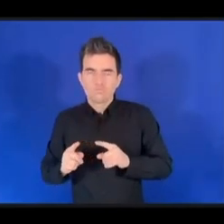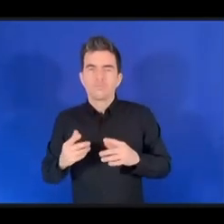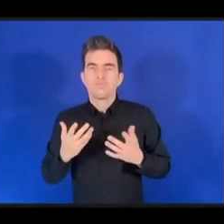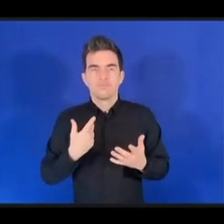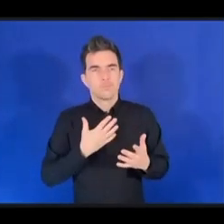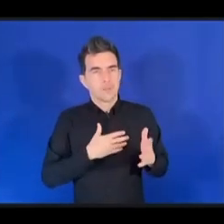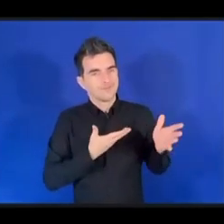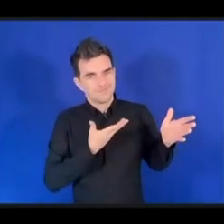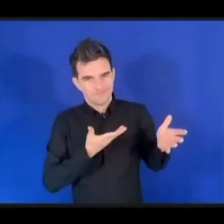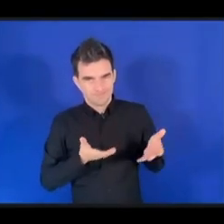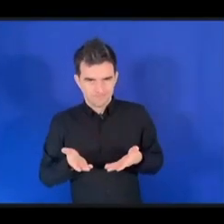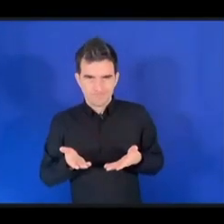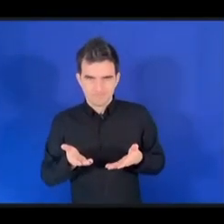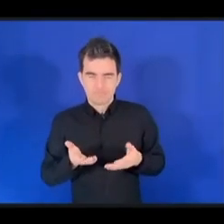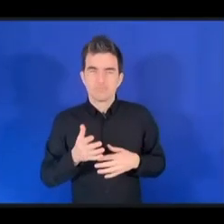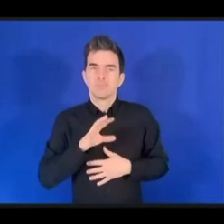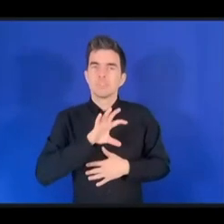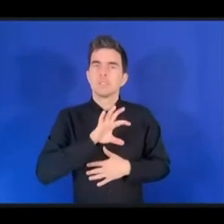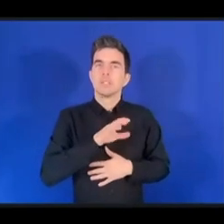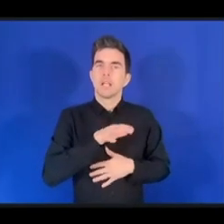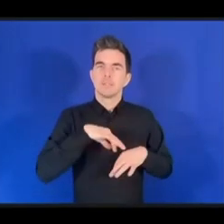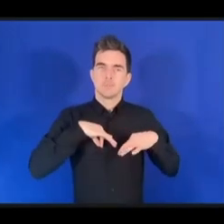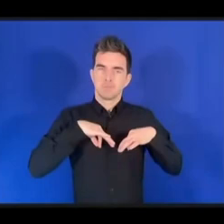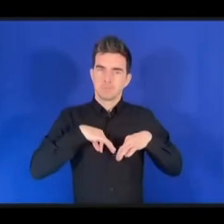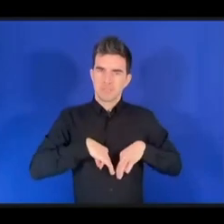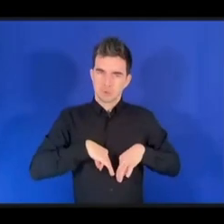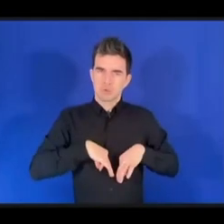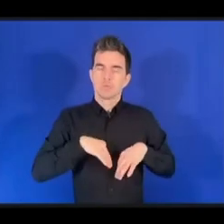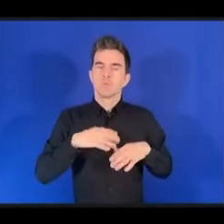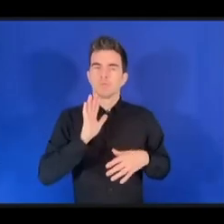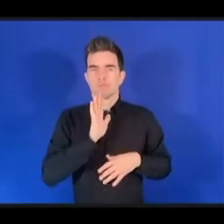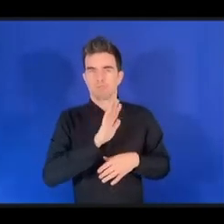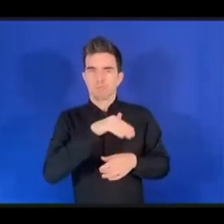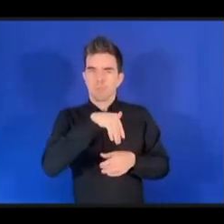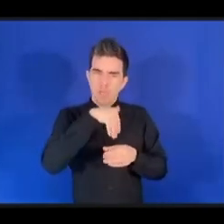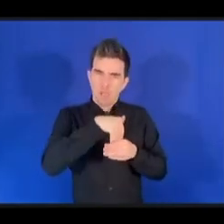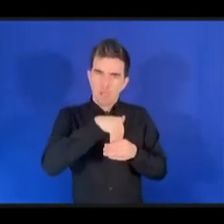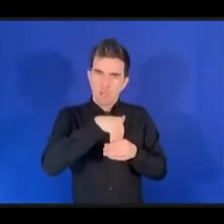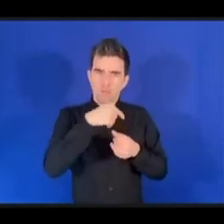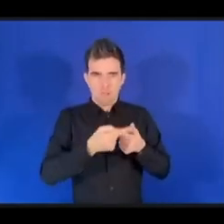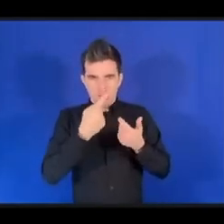ます渡辺大臣政務官円田へ